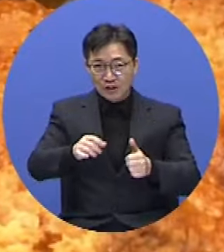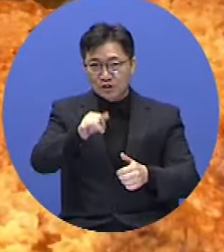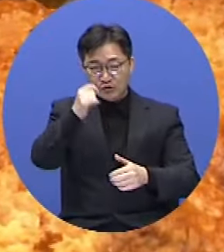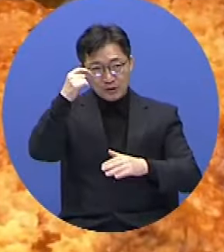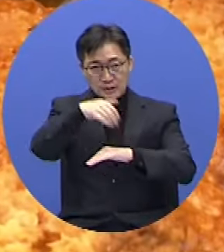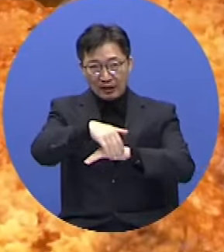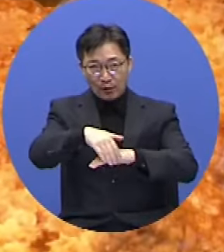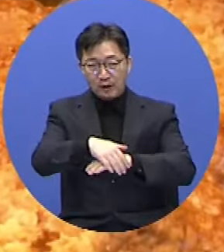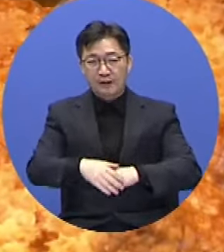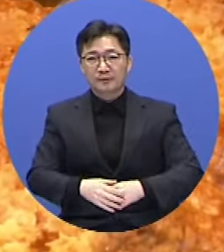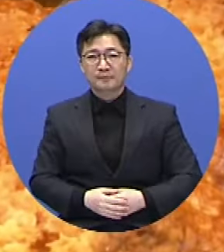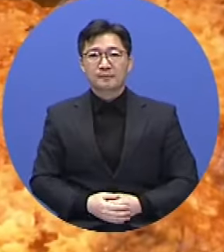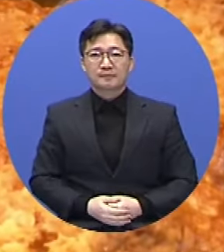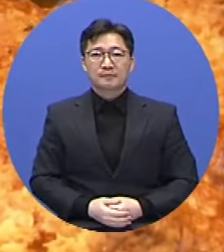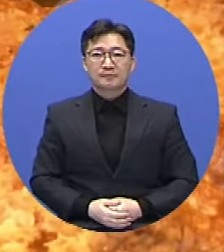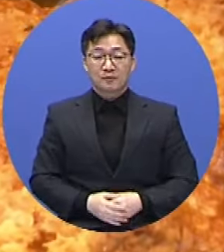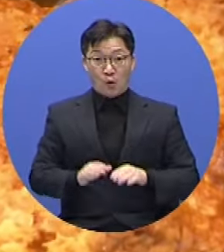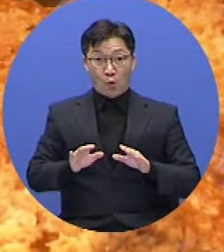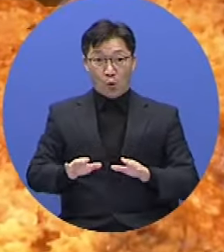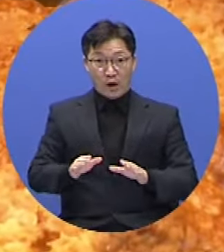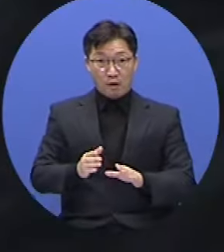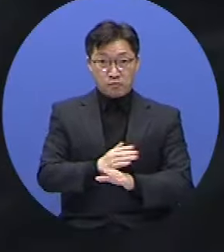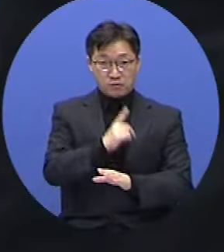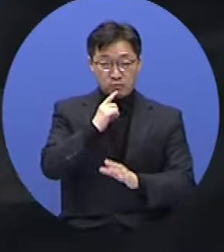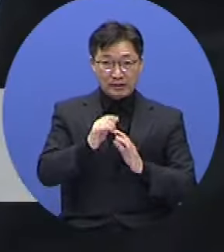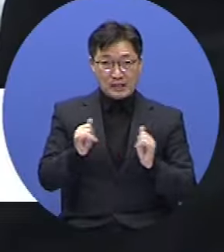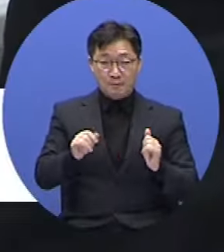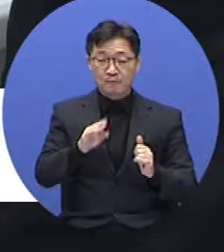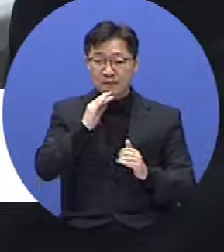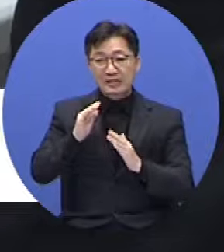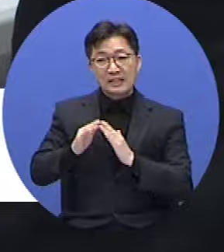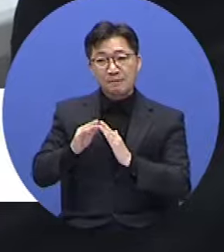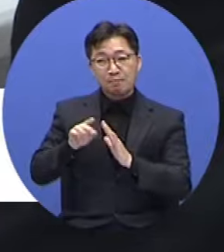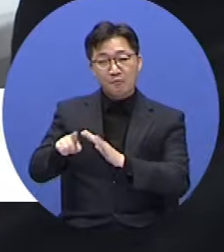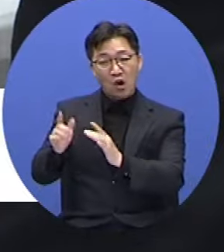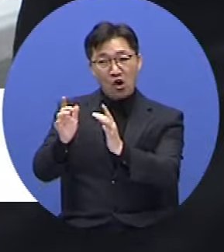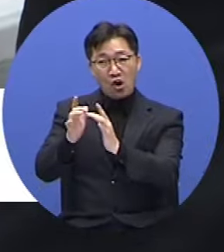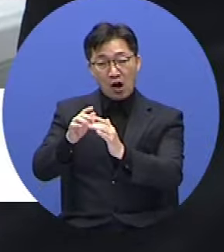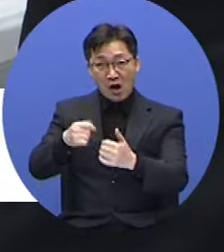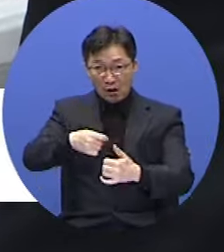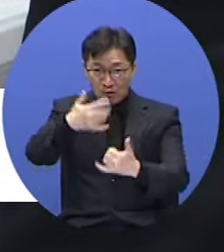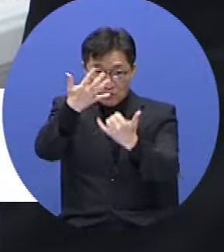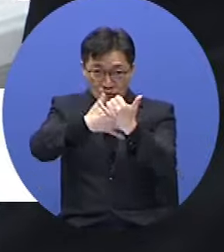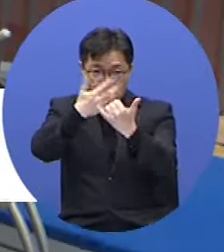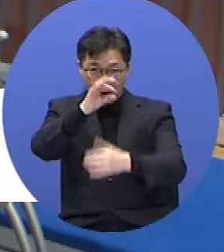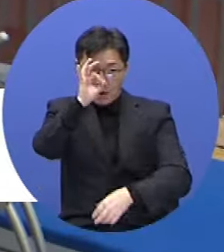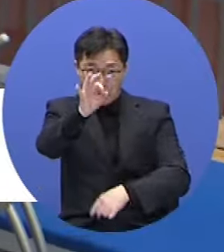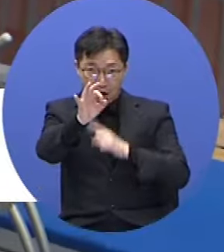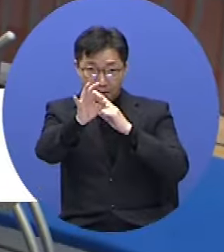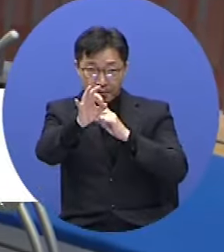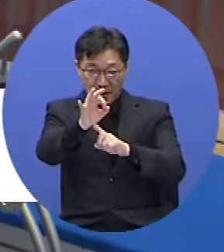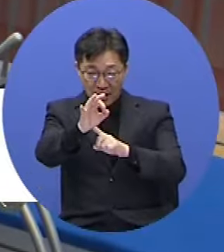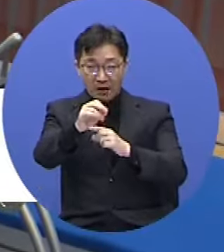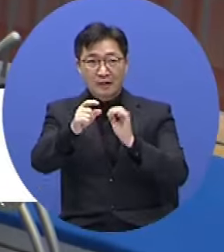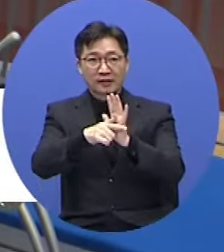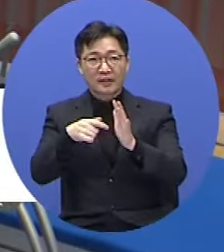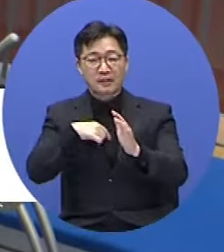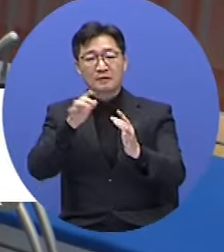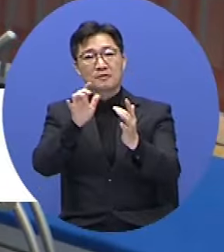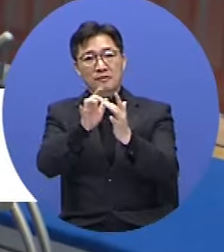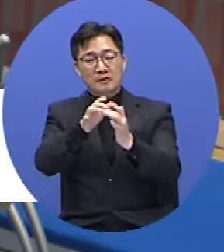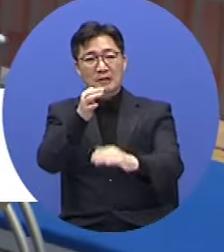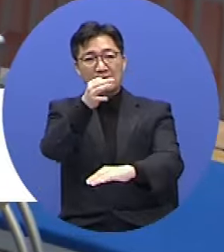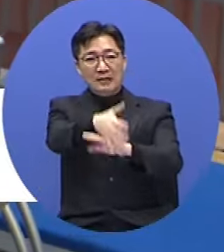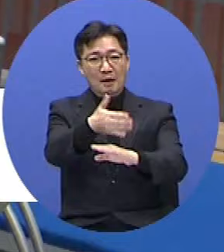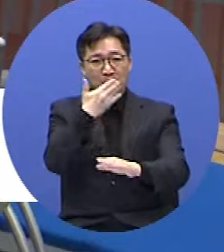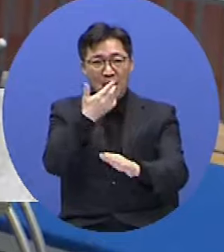펼쳐질 예정입니다. 올해부터는 소비자들이 집에서 인터넷 방송을 보고 제품을 살 수 있도록 라이브